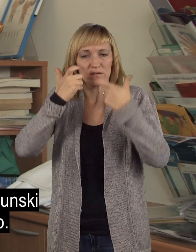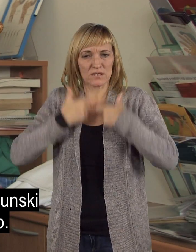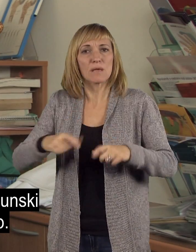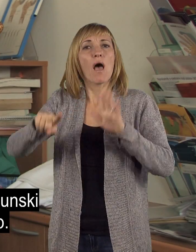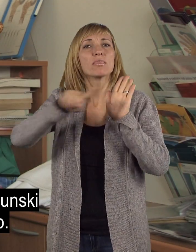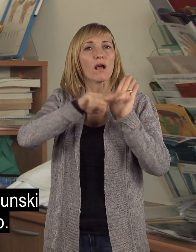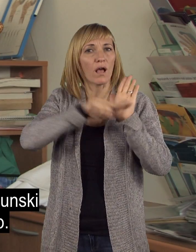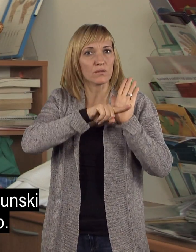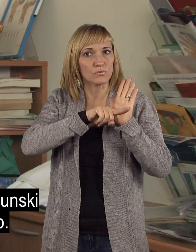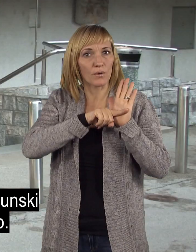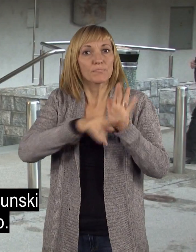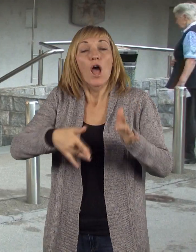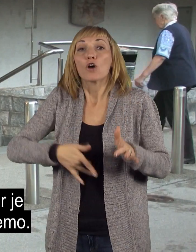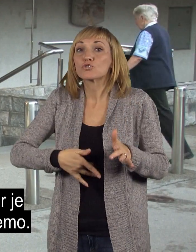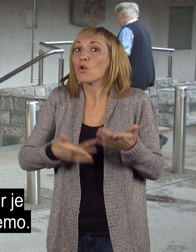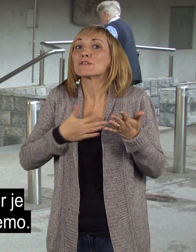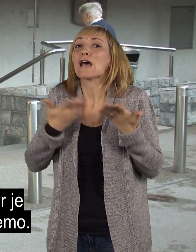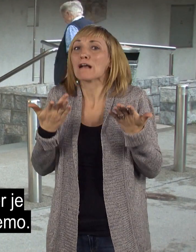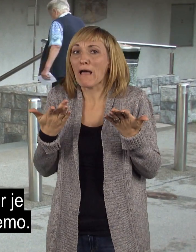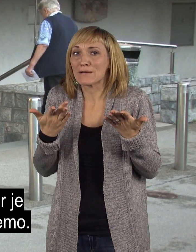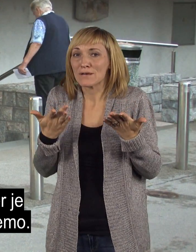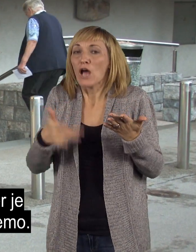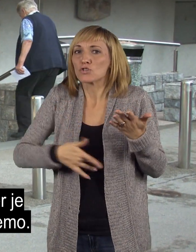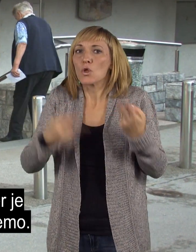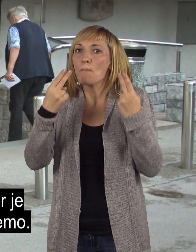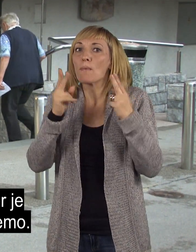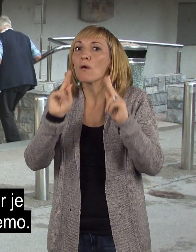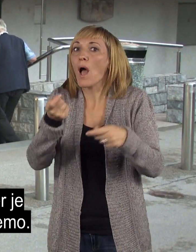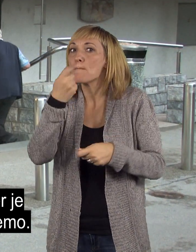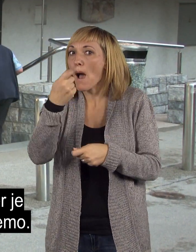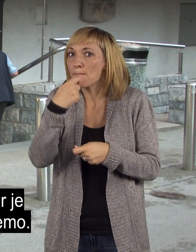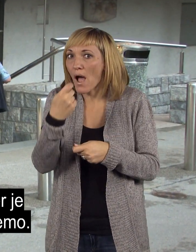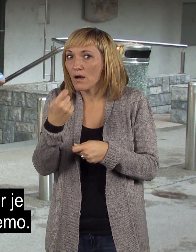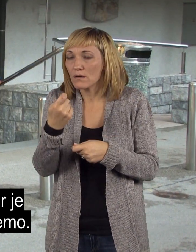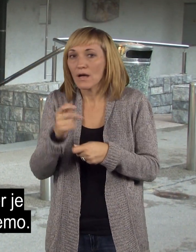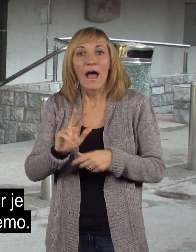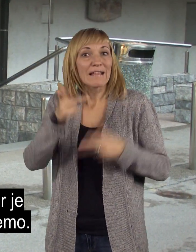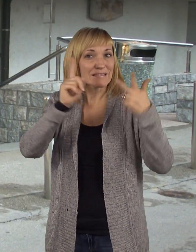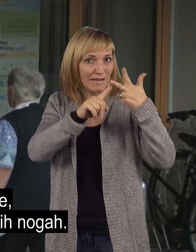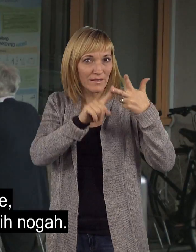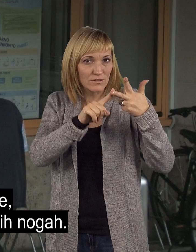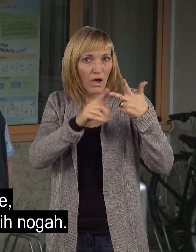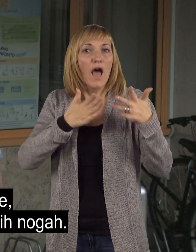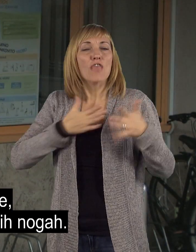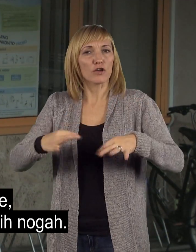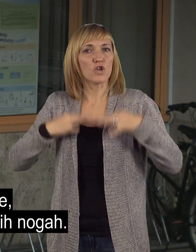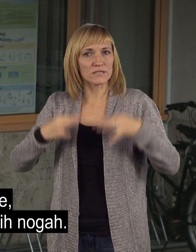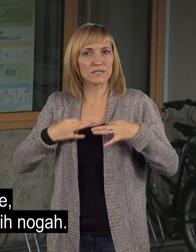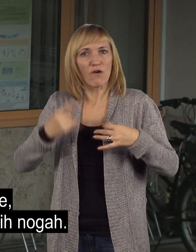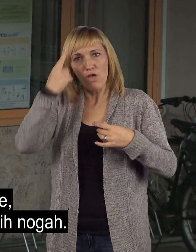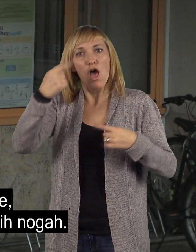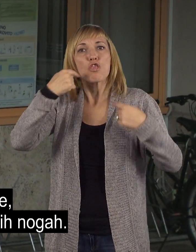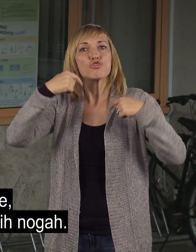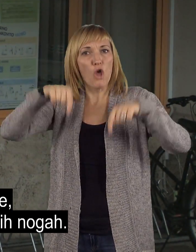sistem negativno. V želodcu se malo hecam zato, ker pač je pomembno, kaj pojemo. Tretja postavka je, da je naše zdravje